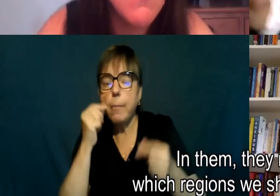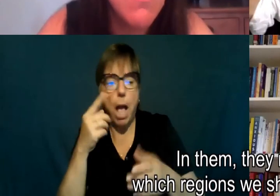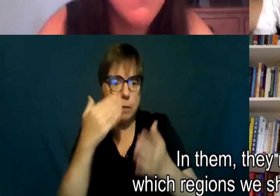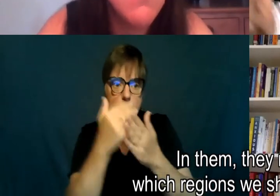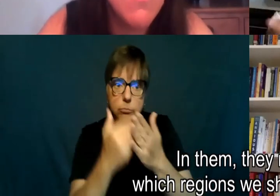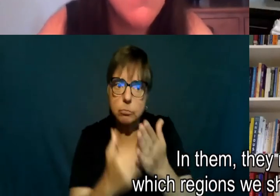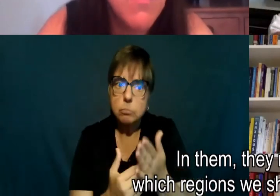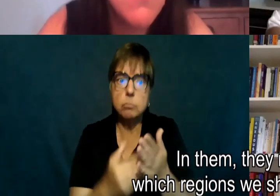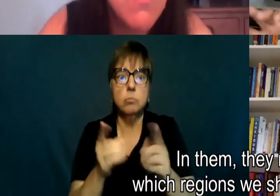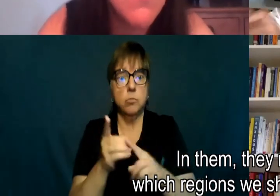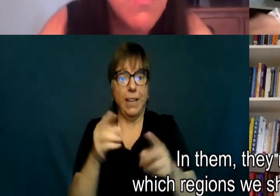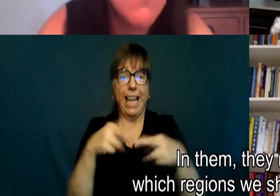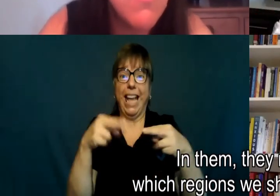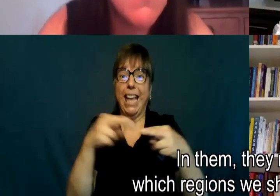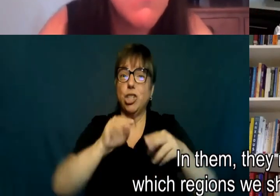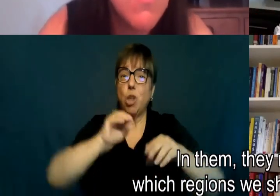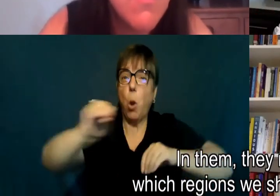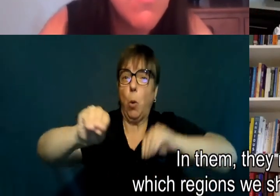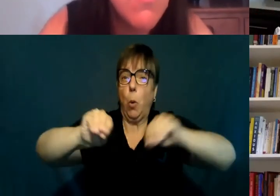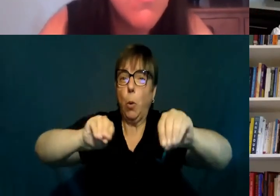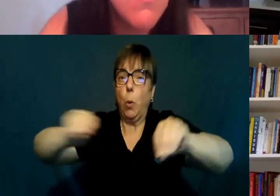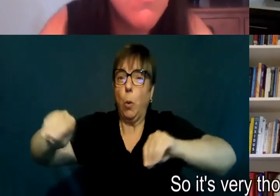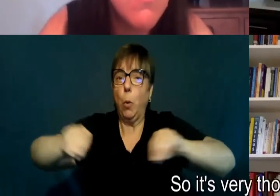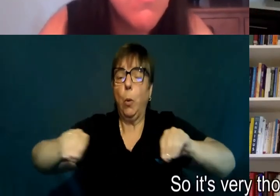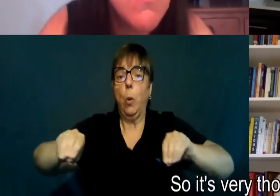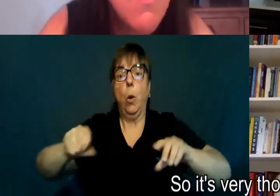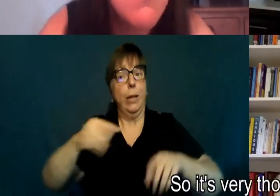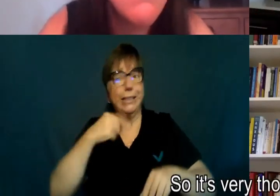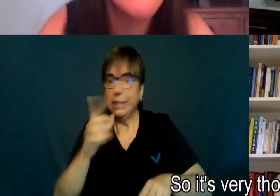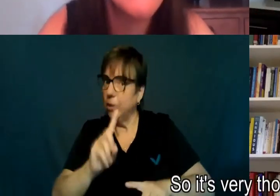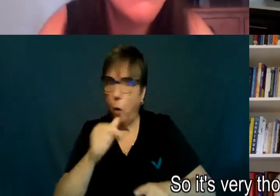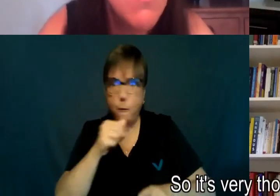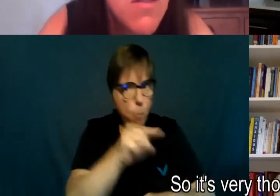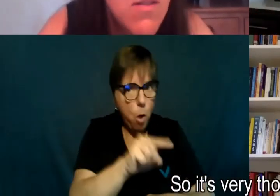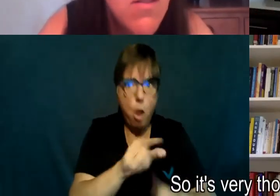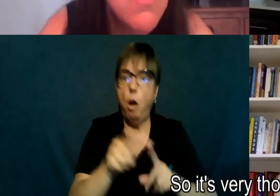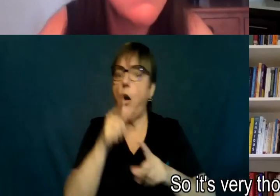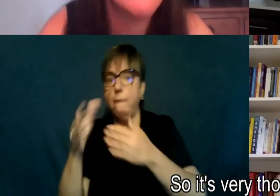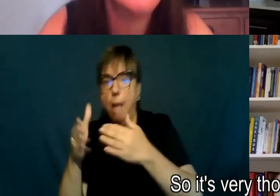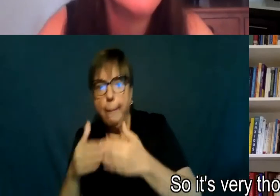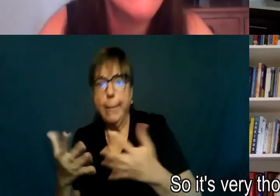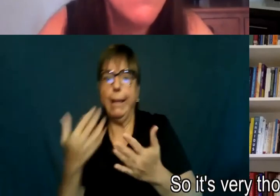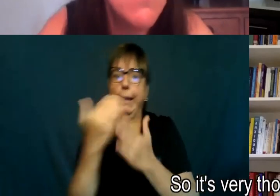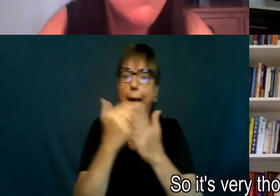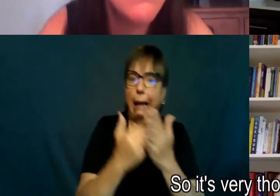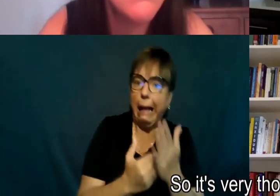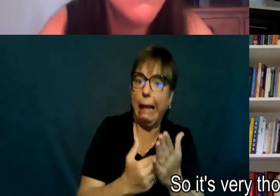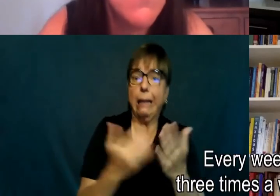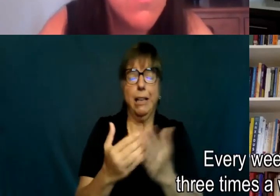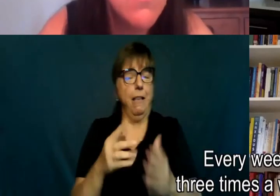nous donnent des régions qui sont à éviter pour nous. Alors, c'est très complet comme